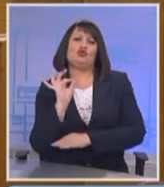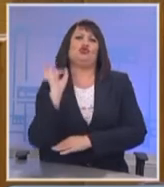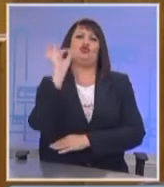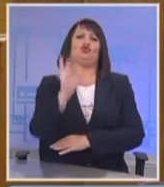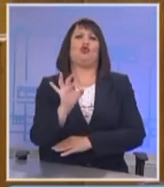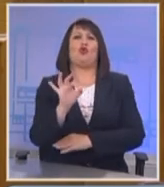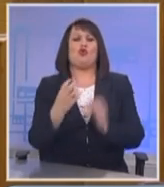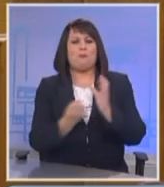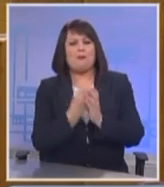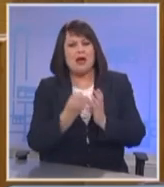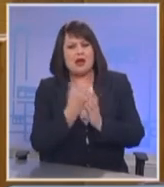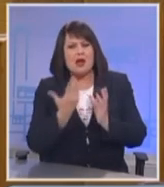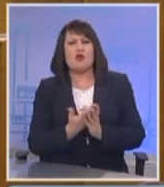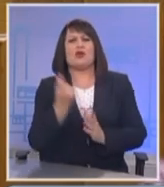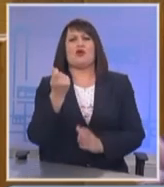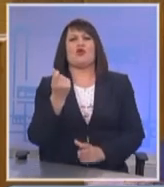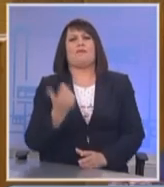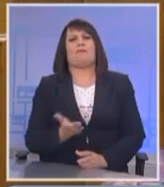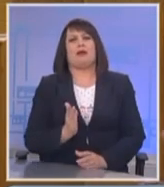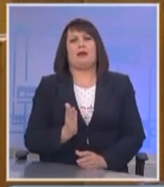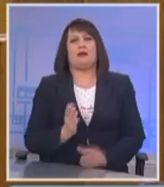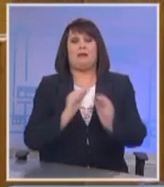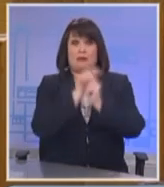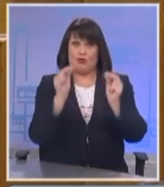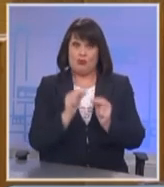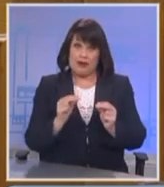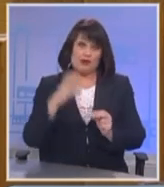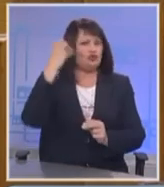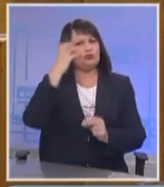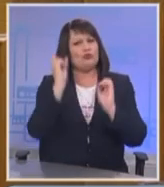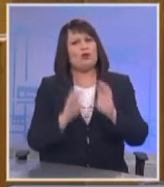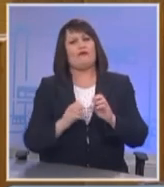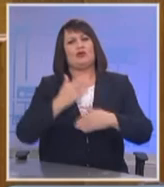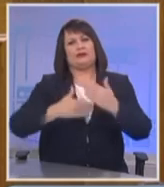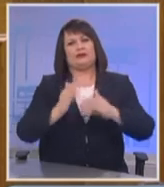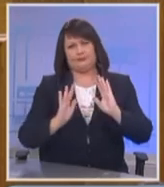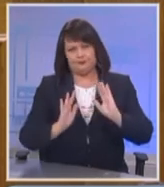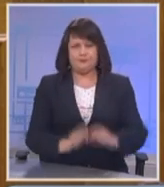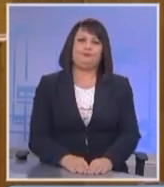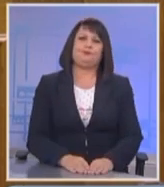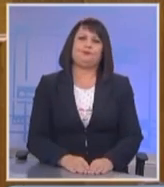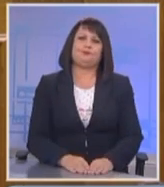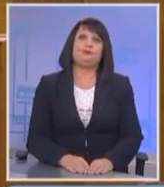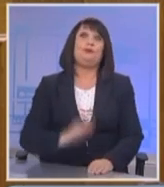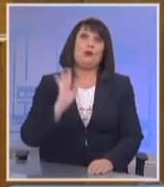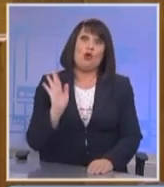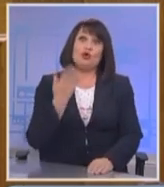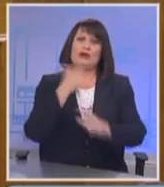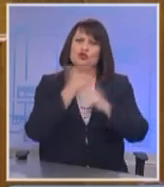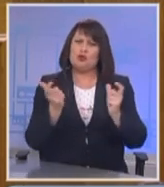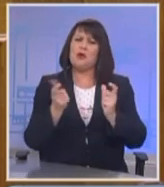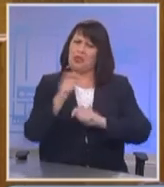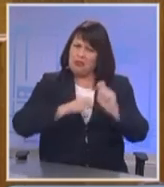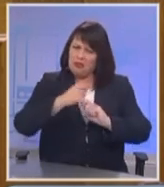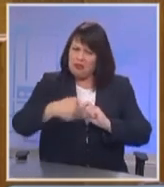της παραγωγής, της οικονομίας, άρα και της μορφωτικής διαδικασίας. Όταν γίνει αυτό, τότε και σχολιά σύγχρονα θα